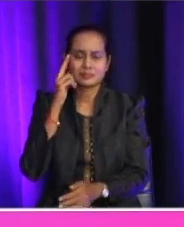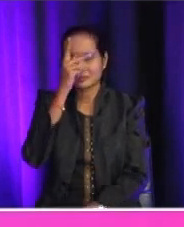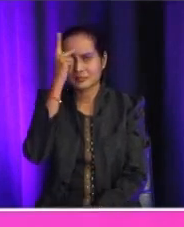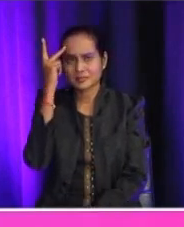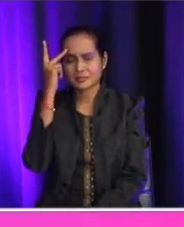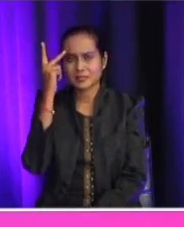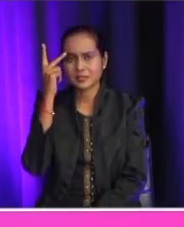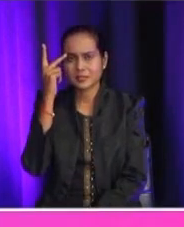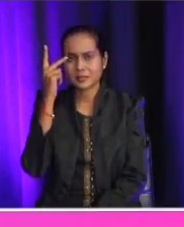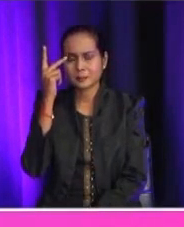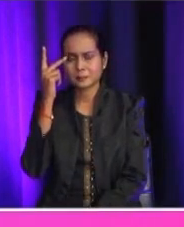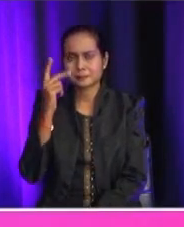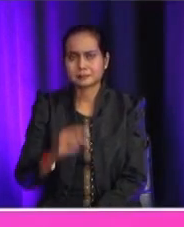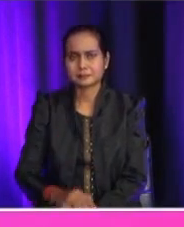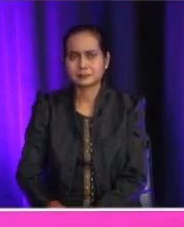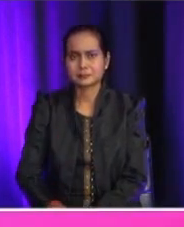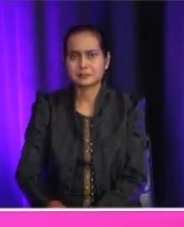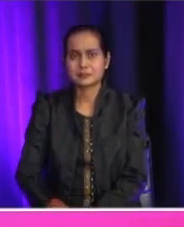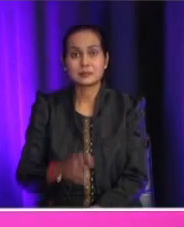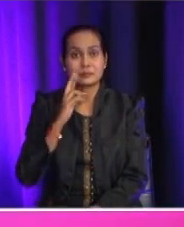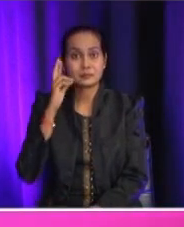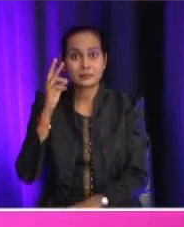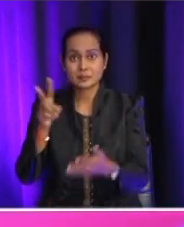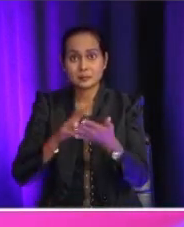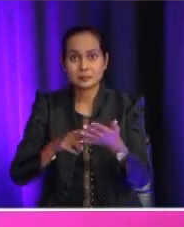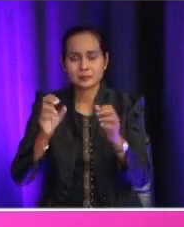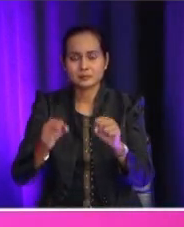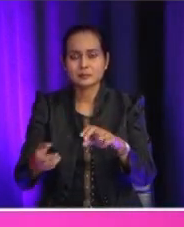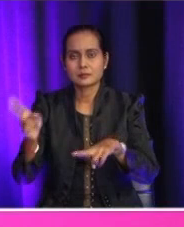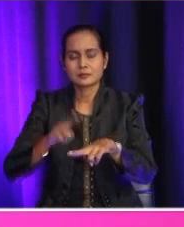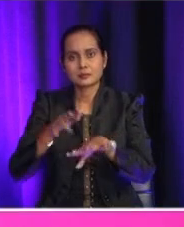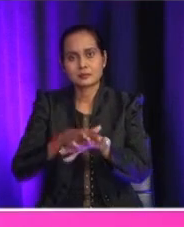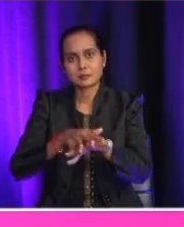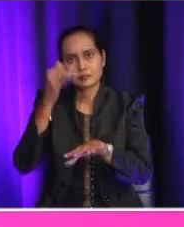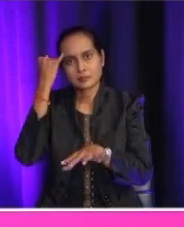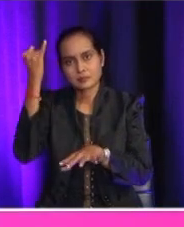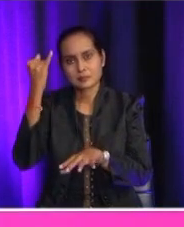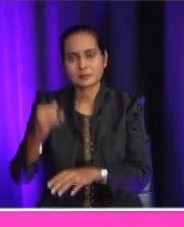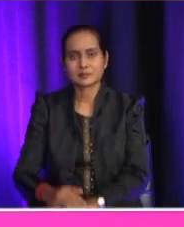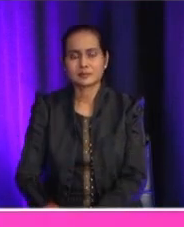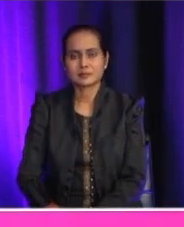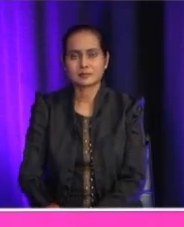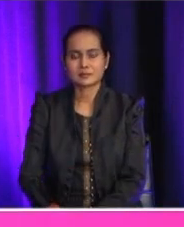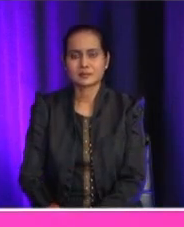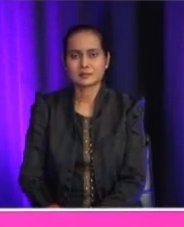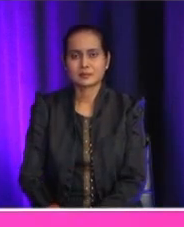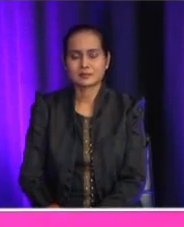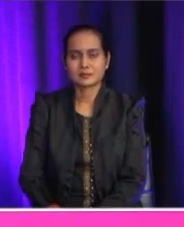boleh jadi minda dia sihat sebab dia banyak ilmu, kan? Sebab dia baca buku banyak macam tu, rasa boleh tambah ilmu pengetahuan dia.